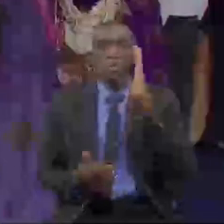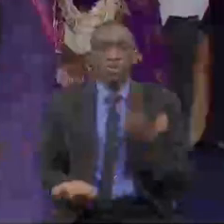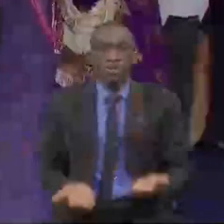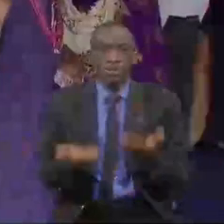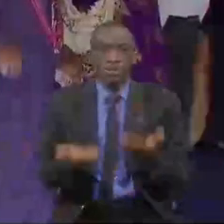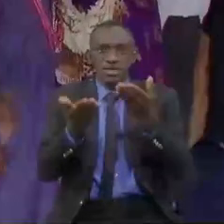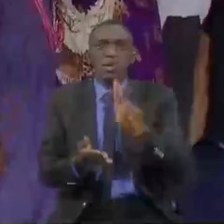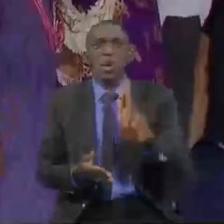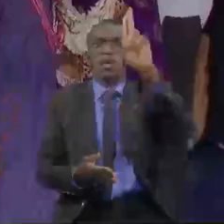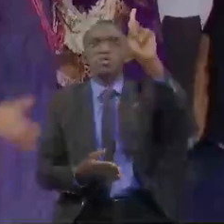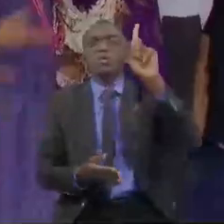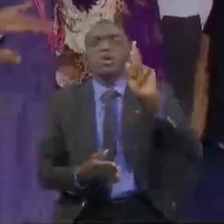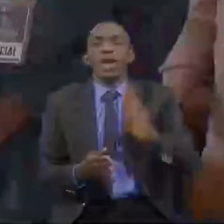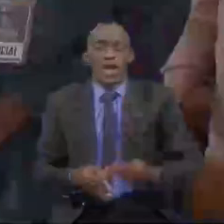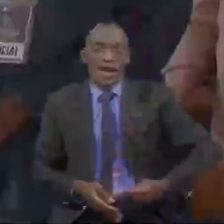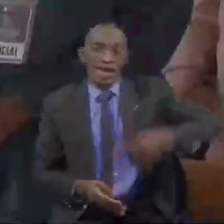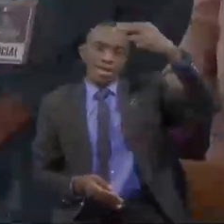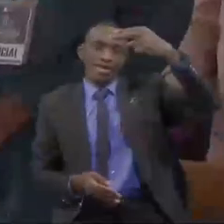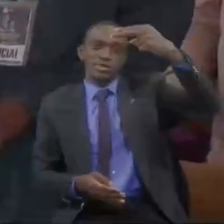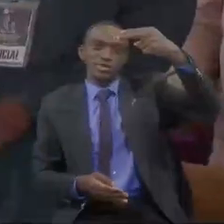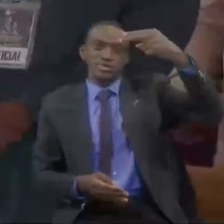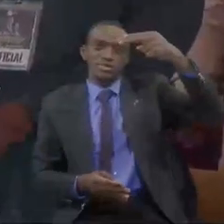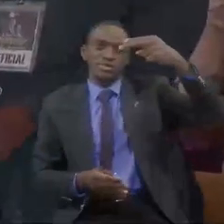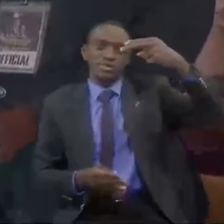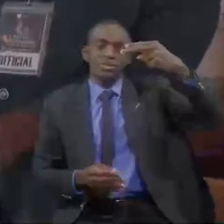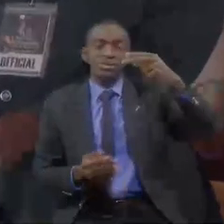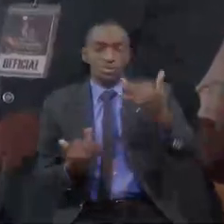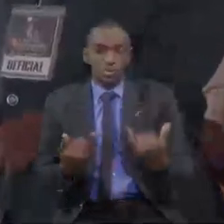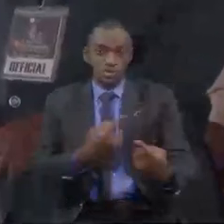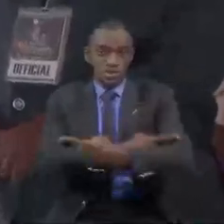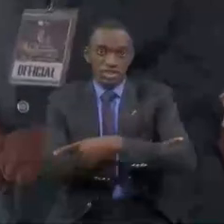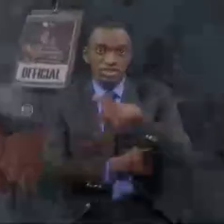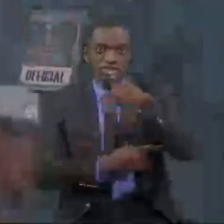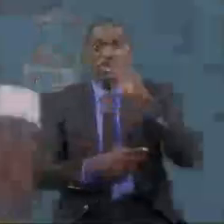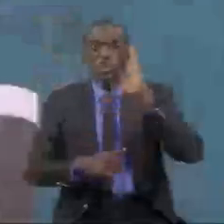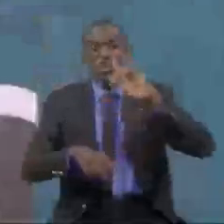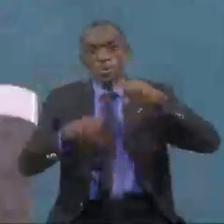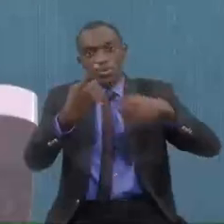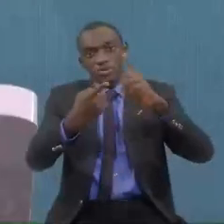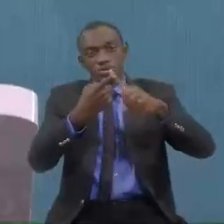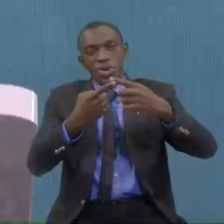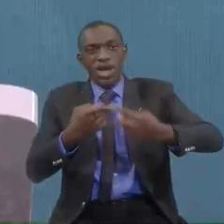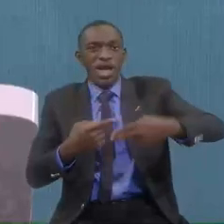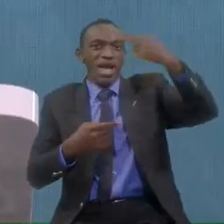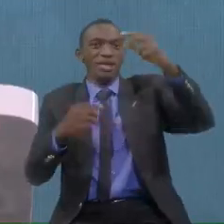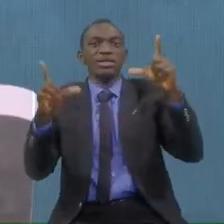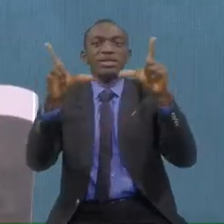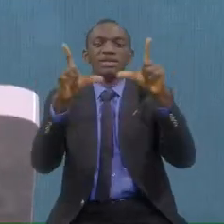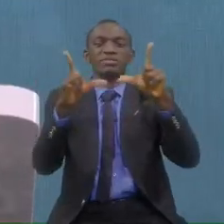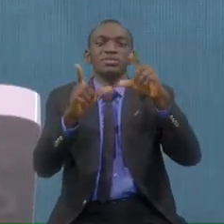élève plus haut. Aujourd'hui, vous serez à un